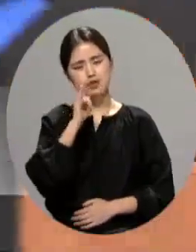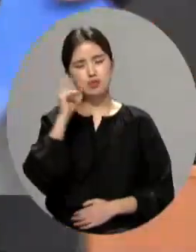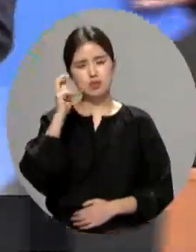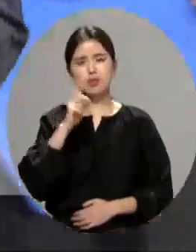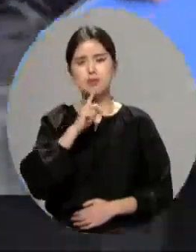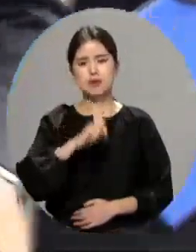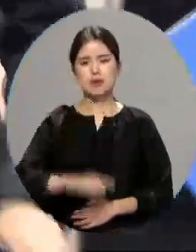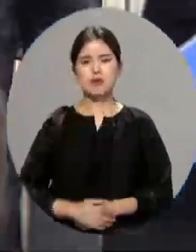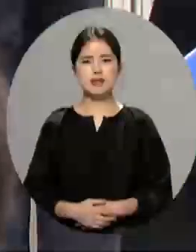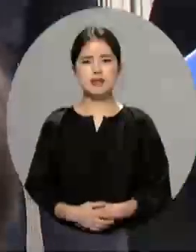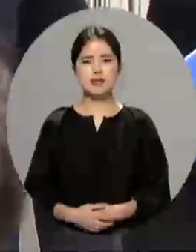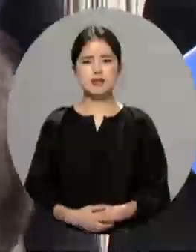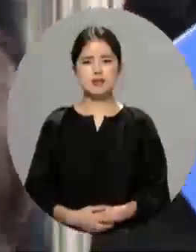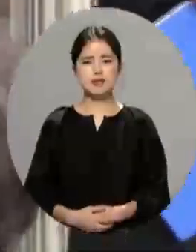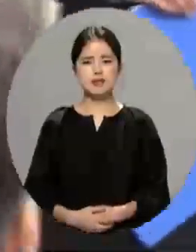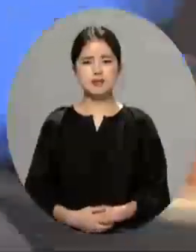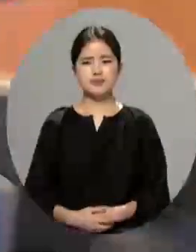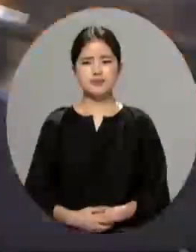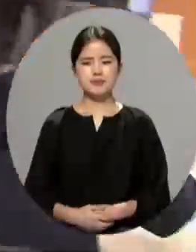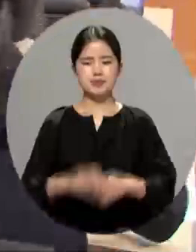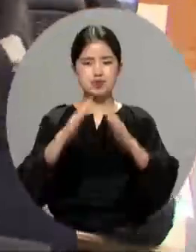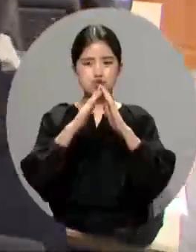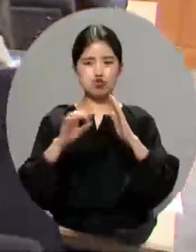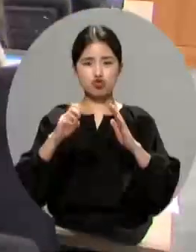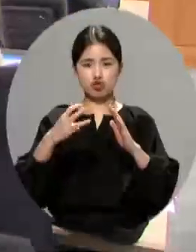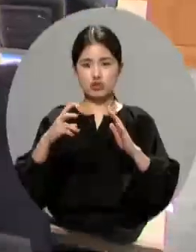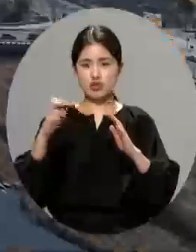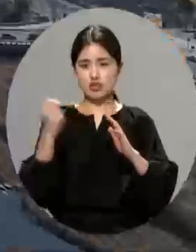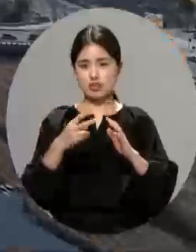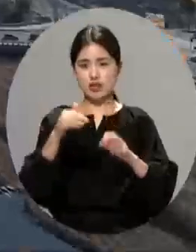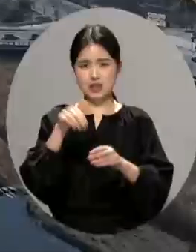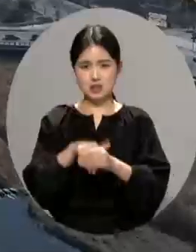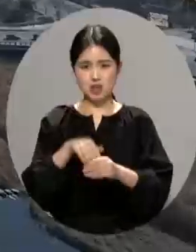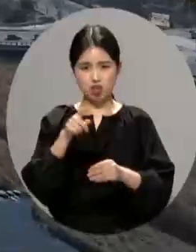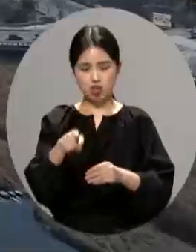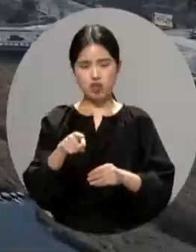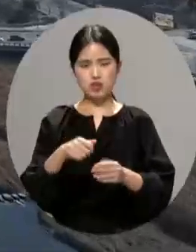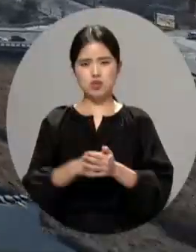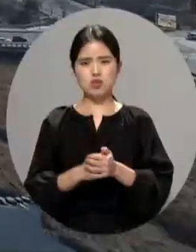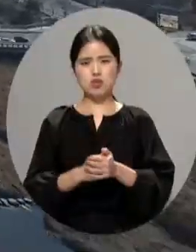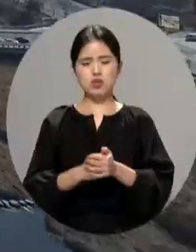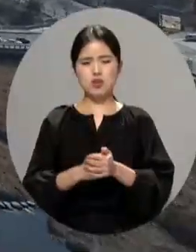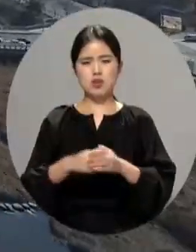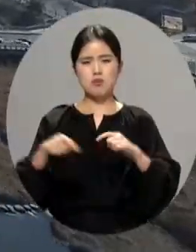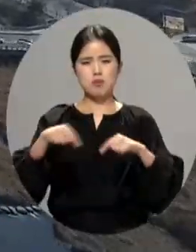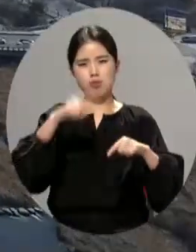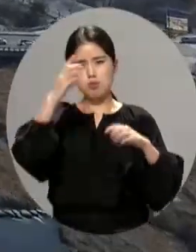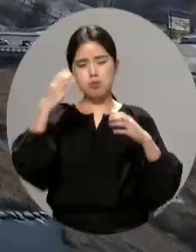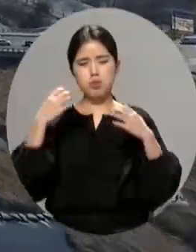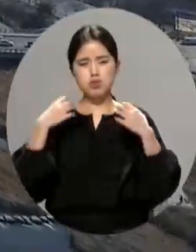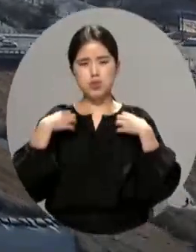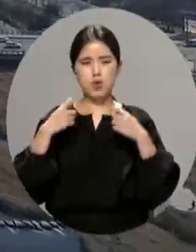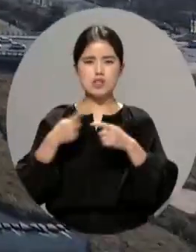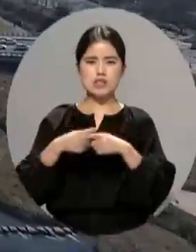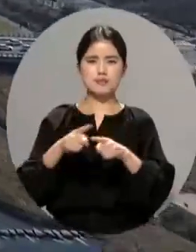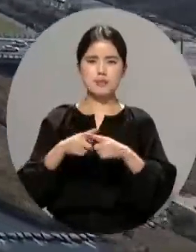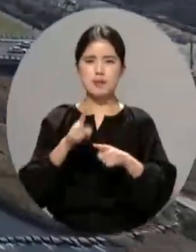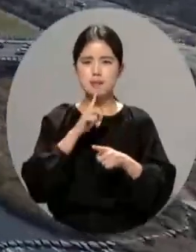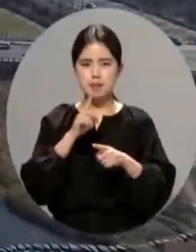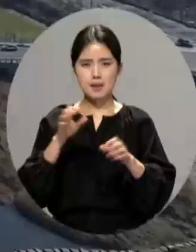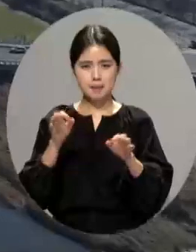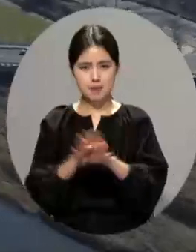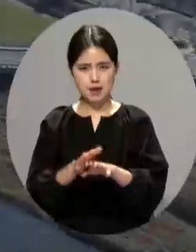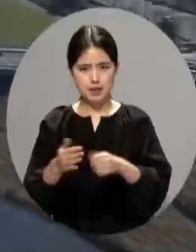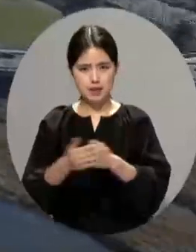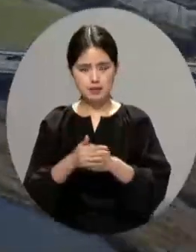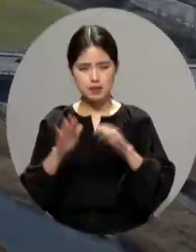것으로 알려졌습니다. 전주울 재선거를 관통하던 정권 심판론이 사실상 소멸되면서 이제